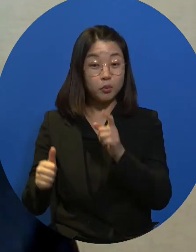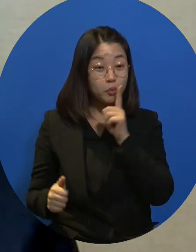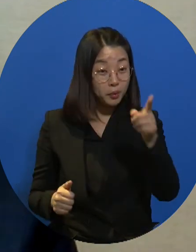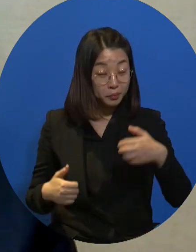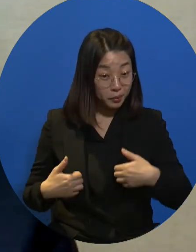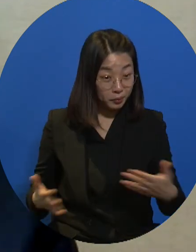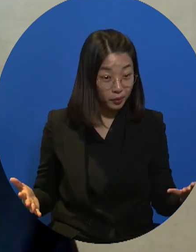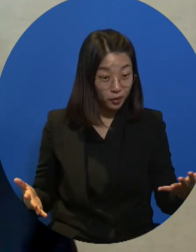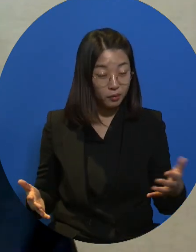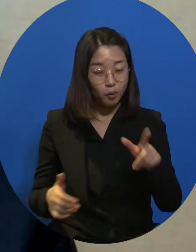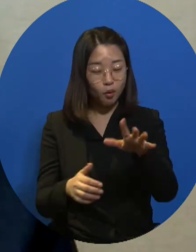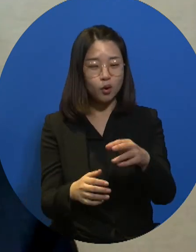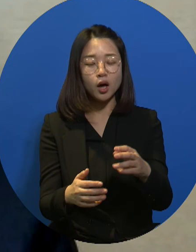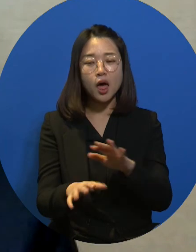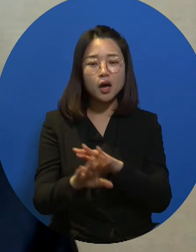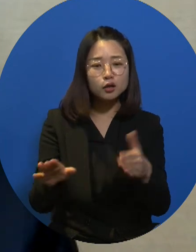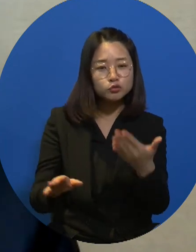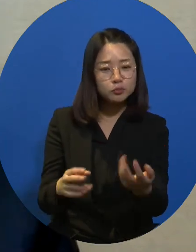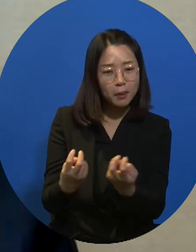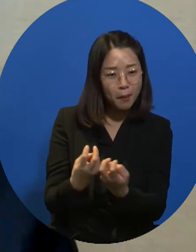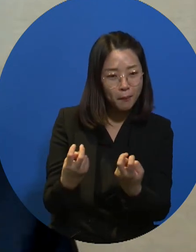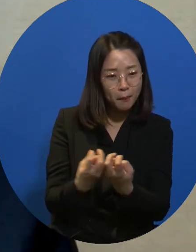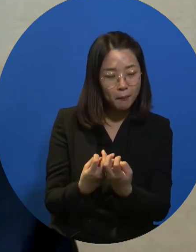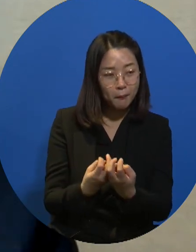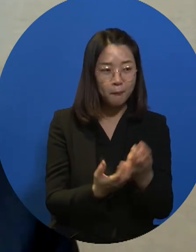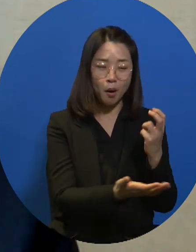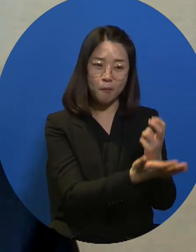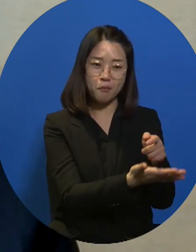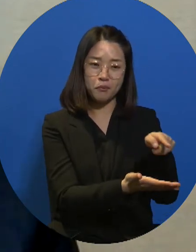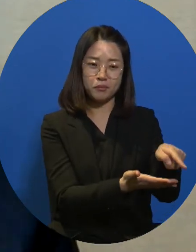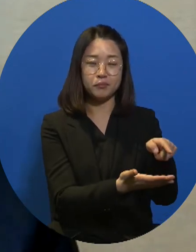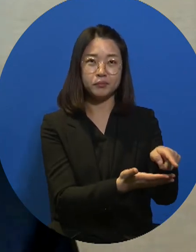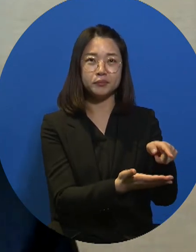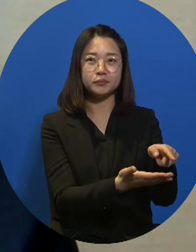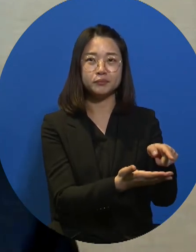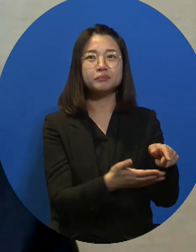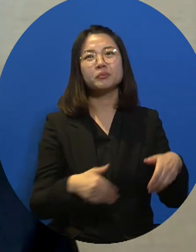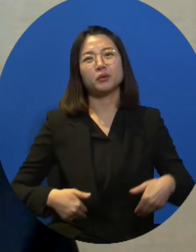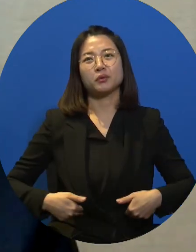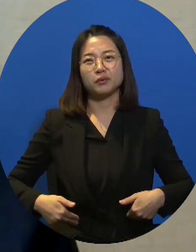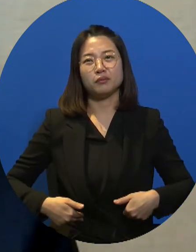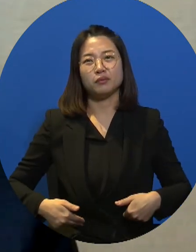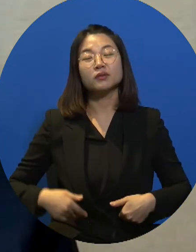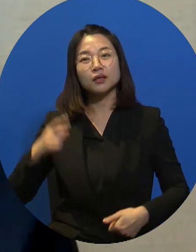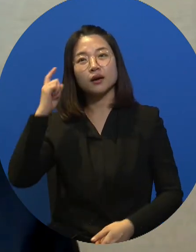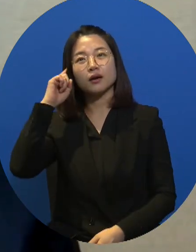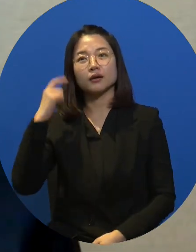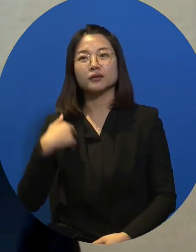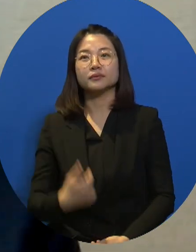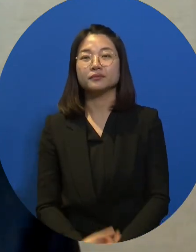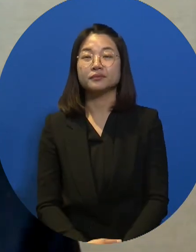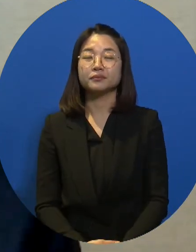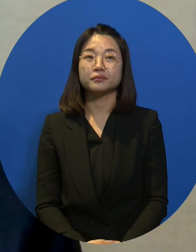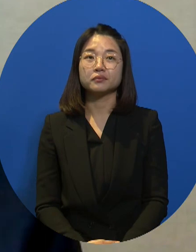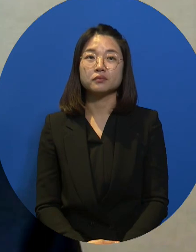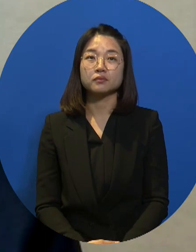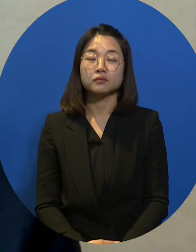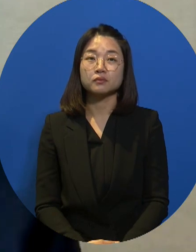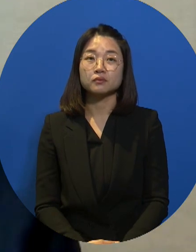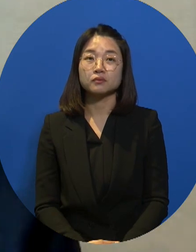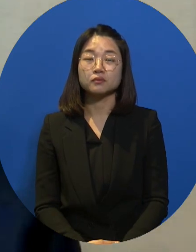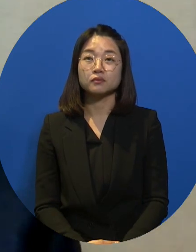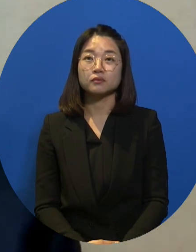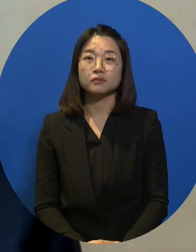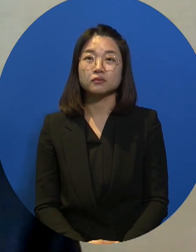피해 구제를 할 수 있는 근거 법률을 이렇게 제정하는 정도면 되지 않겠는가 하는데, 또 어떻게